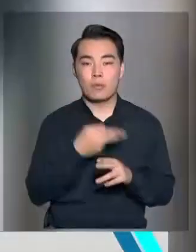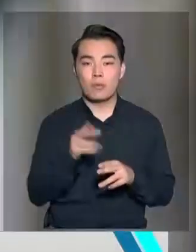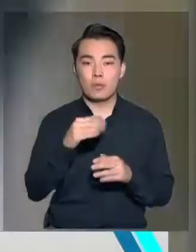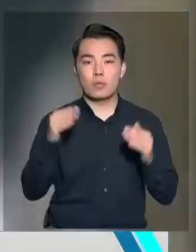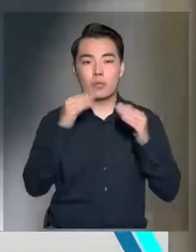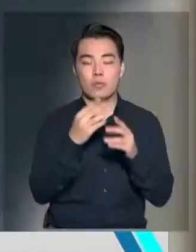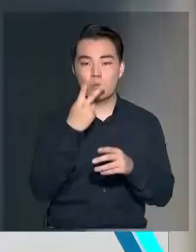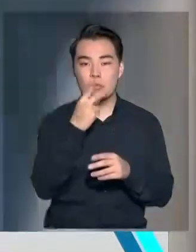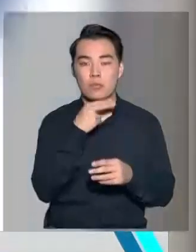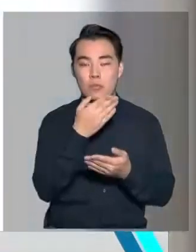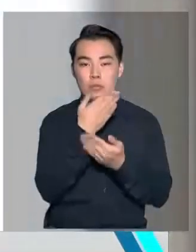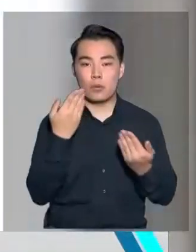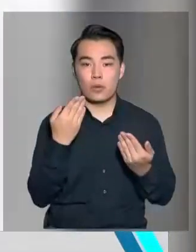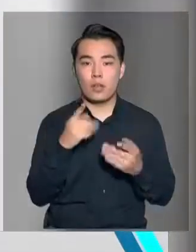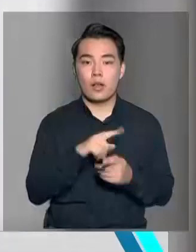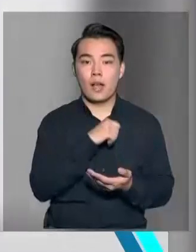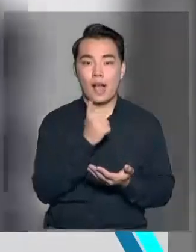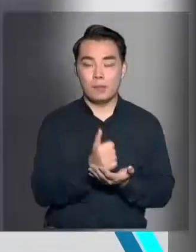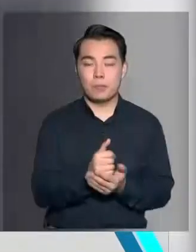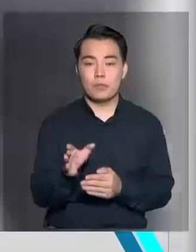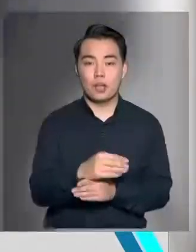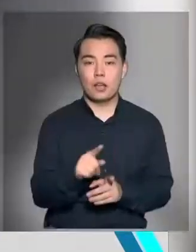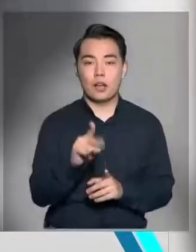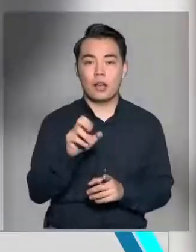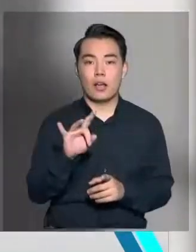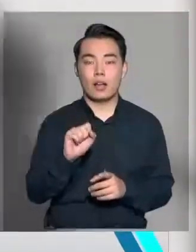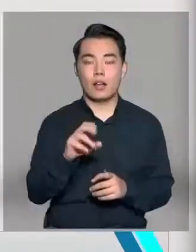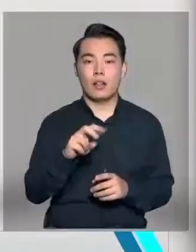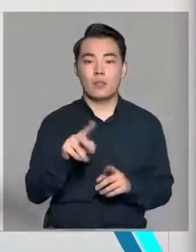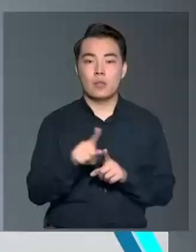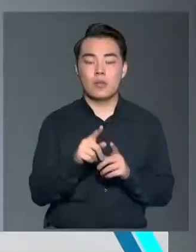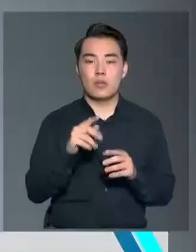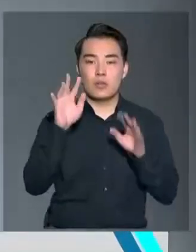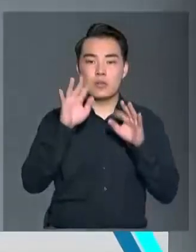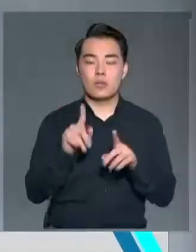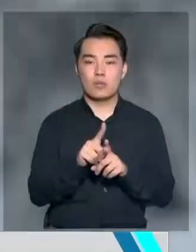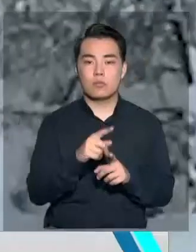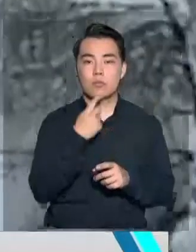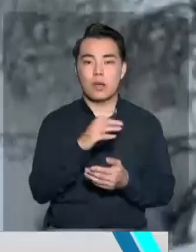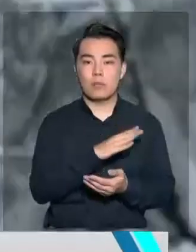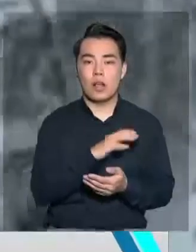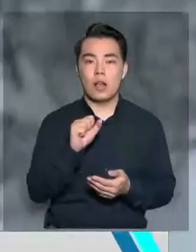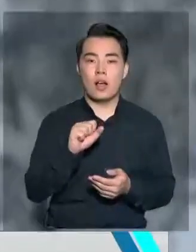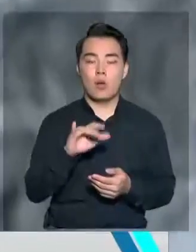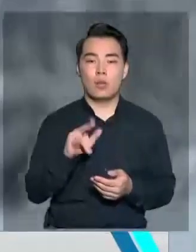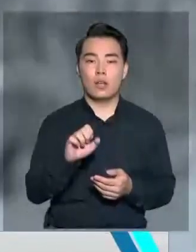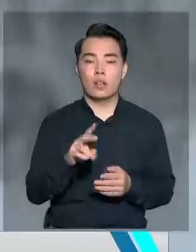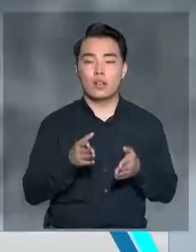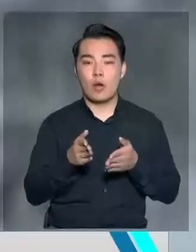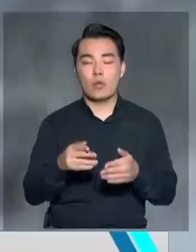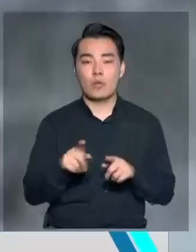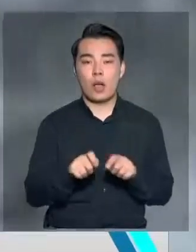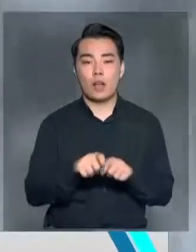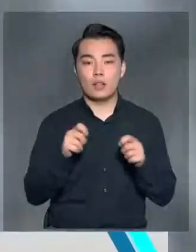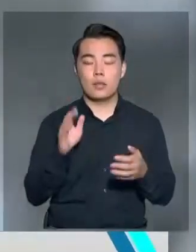көрінеді. Жергілікті әкімдердің айтуынша қалың қар ауылдың іші сыртын түгелдей басқан. Бірақ аудан мен қалаға қатынайтын жолдар ашық